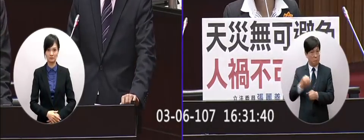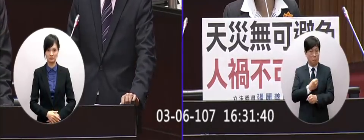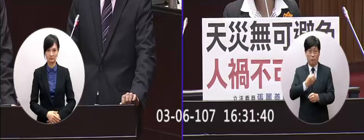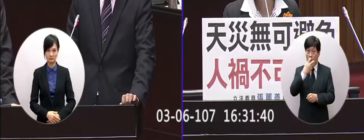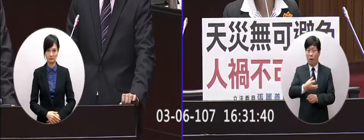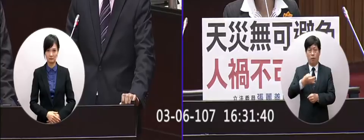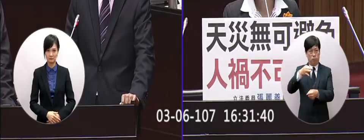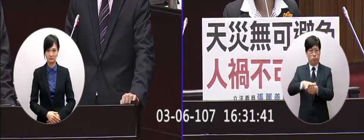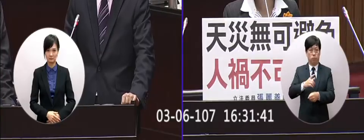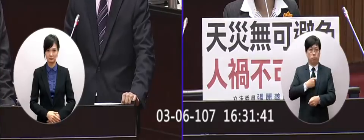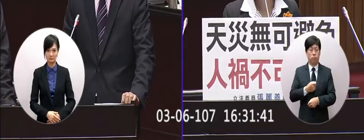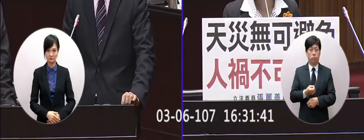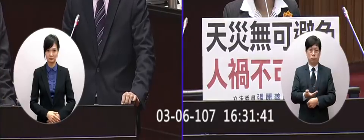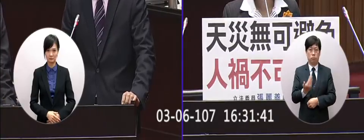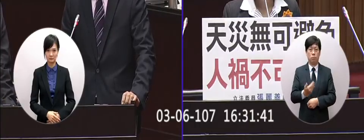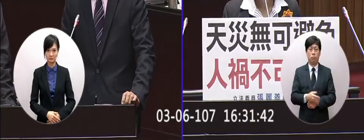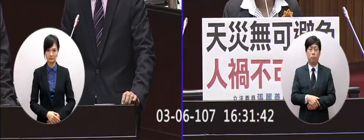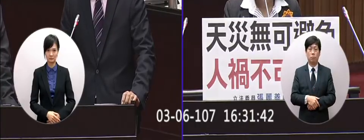款。